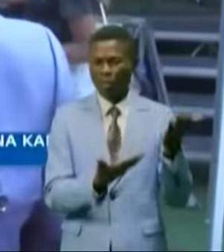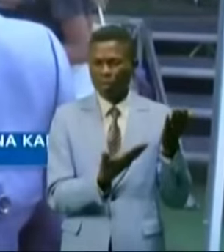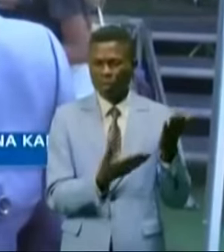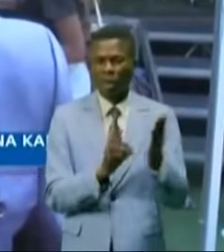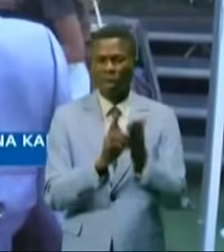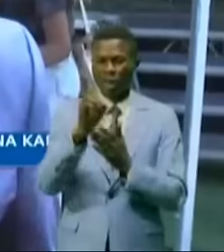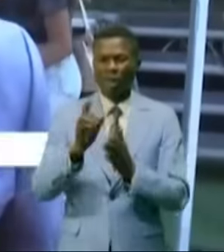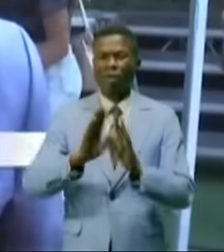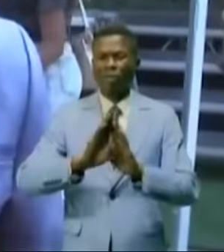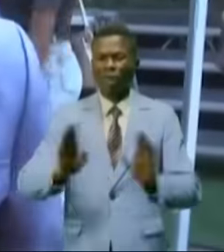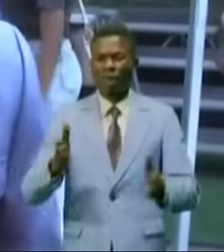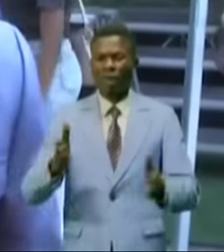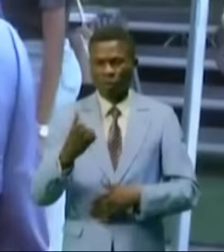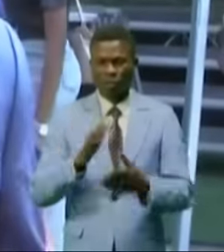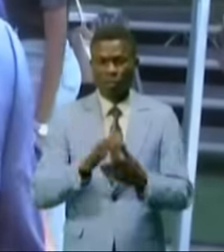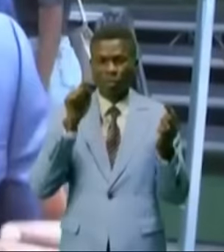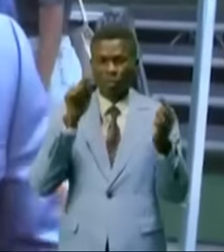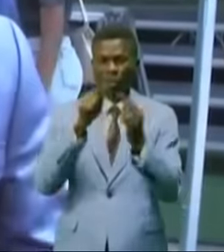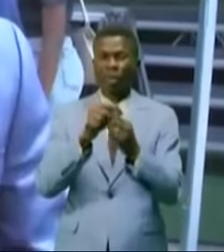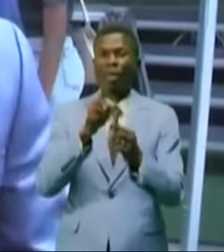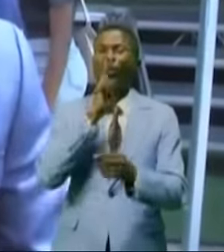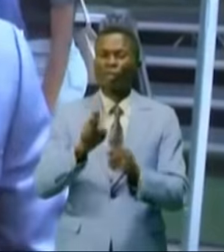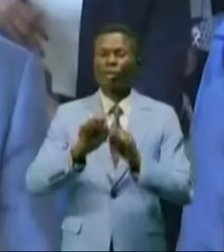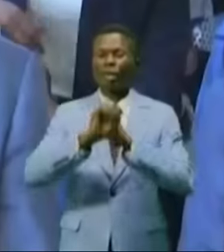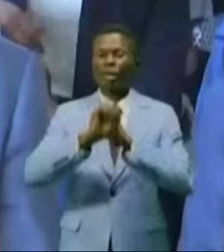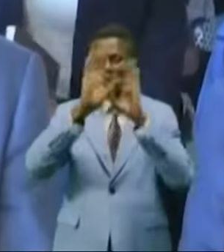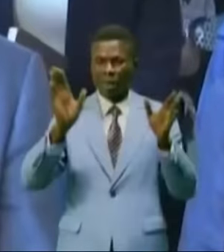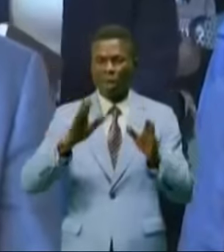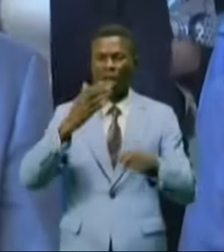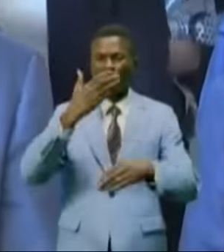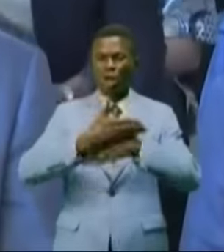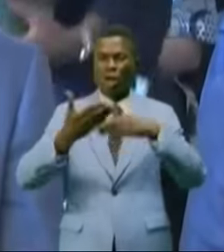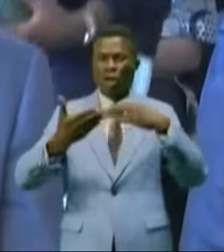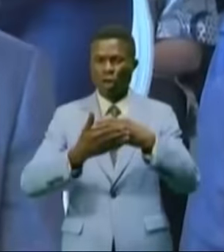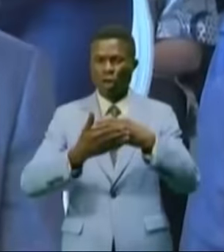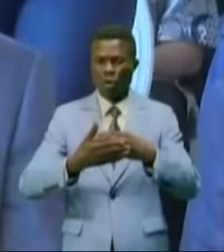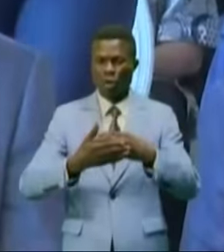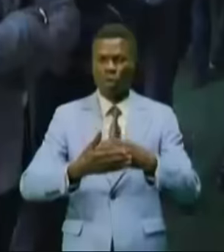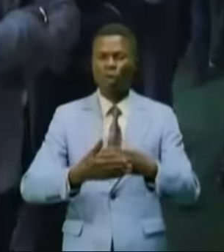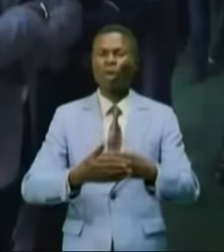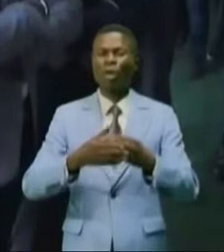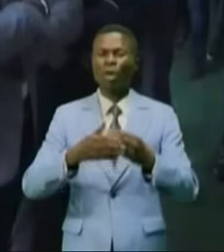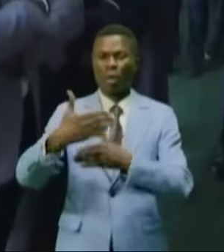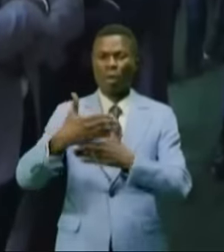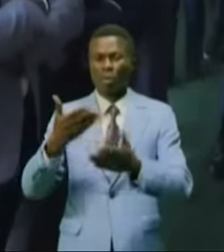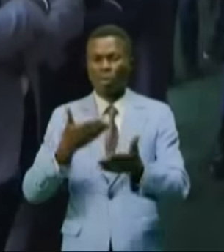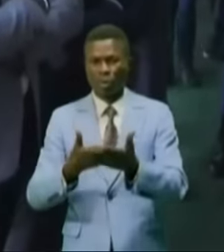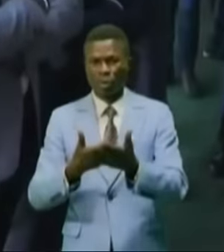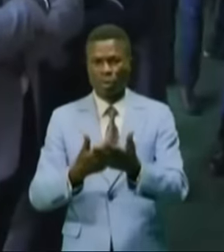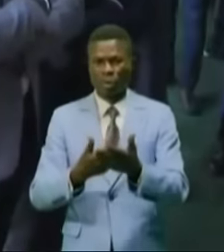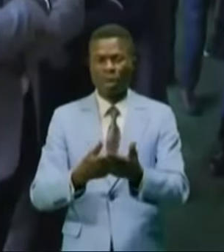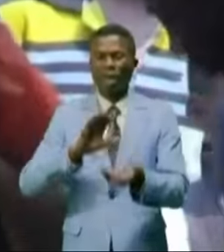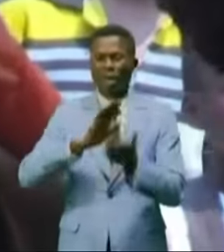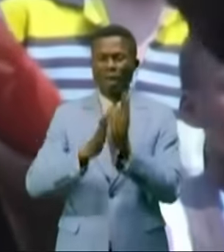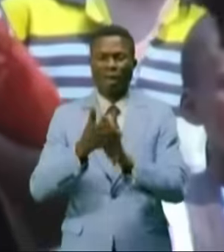leurs talents. Les objectifs sont très clairs, réhabiliter les infrastructures de proximité, les améliorer, là où il n'y en a pas,